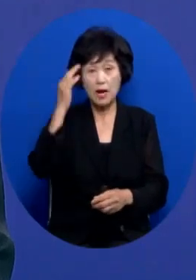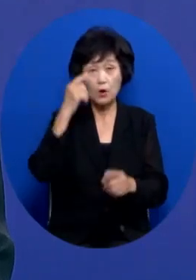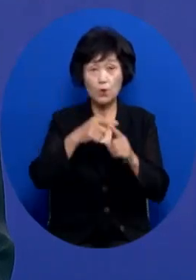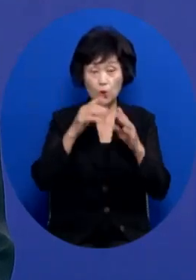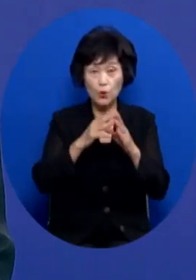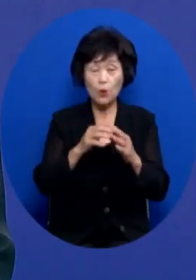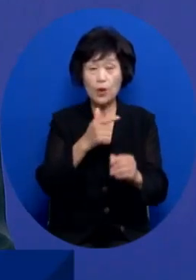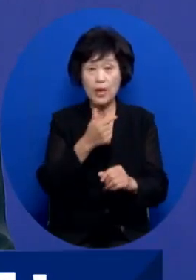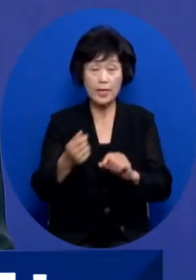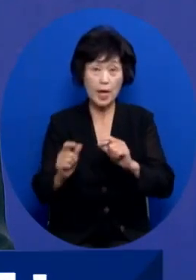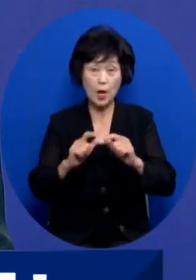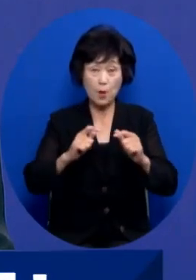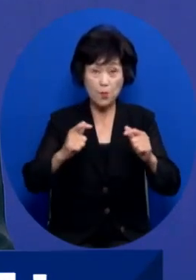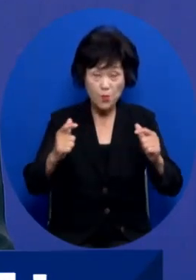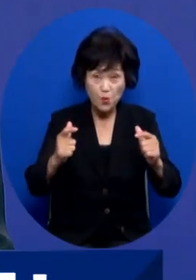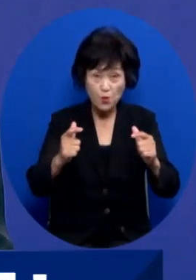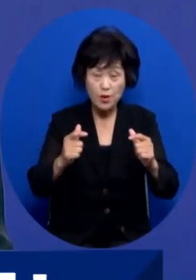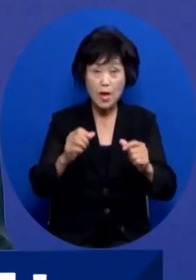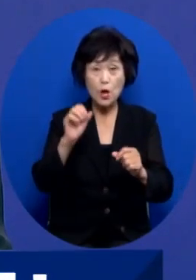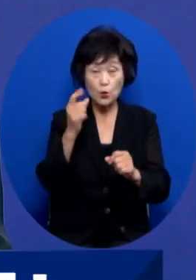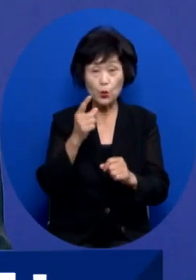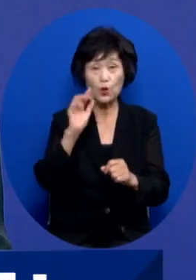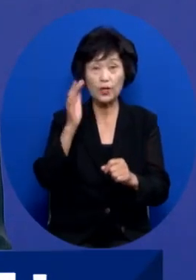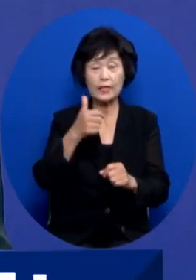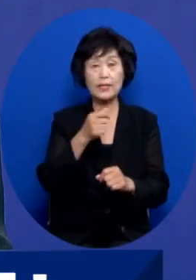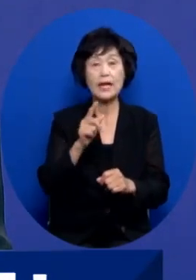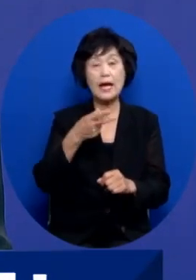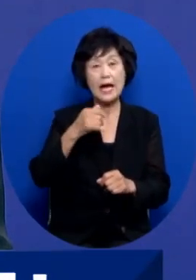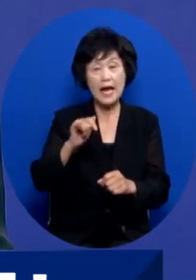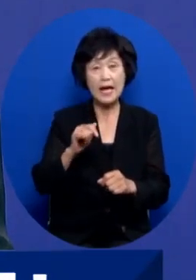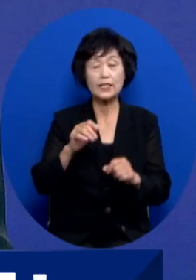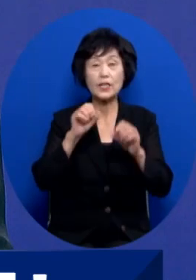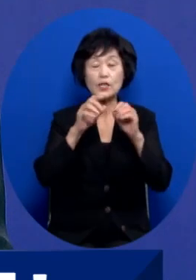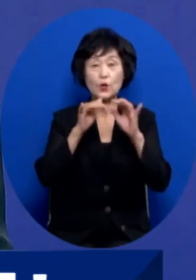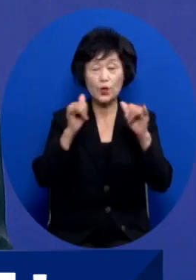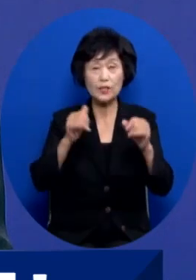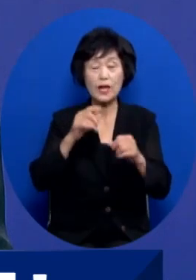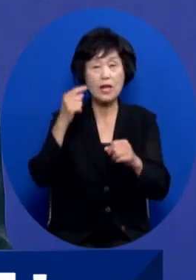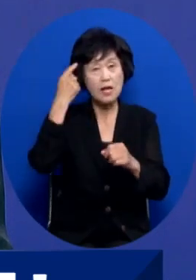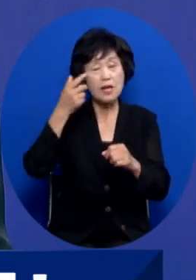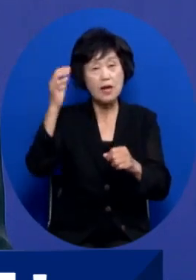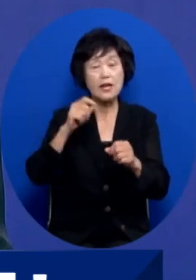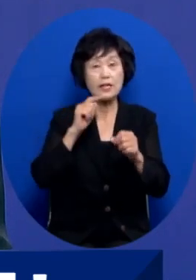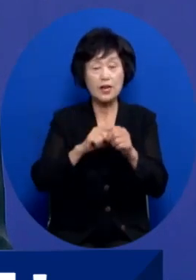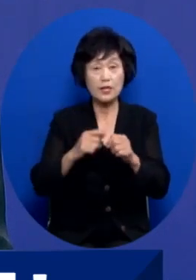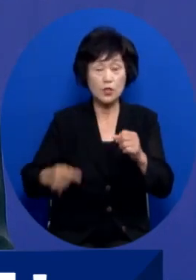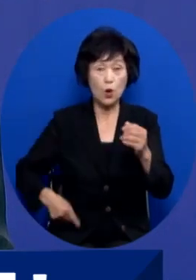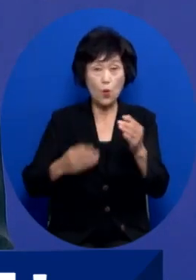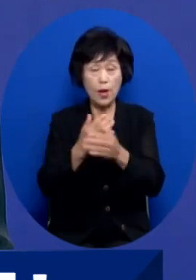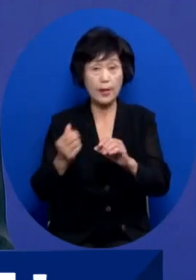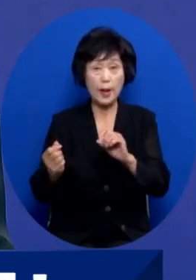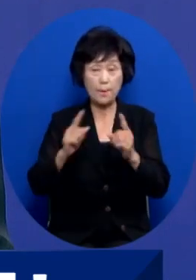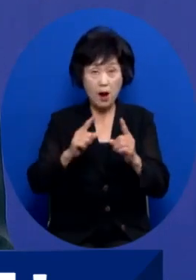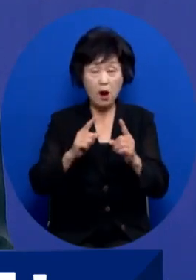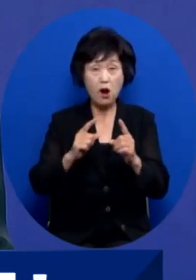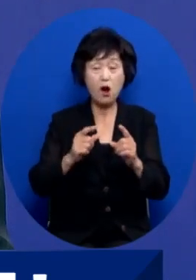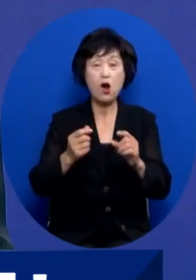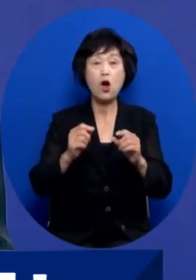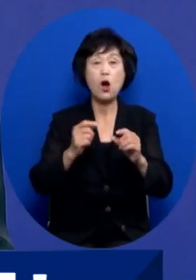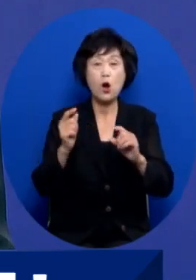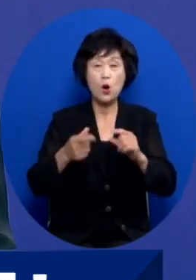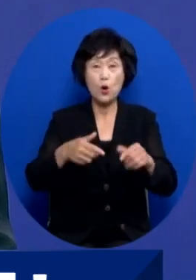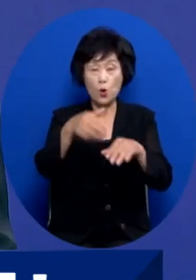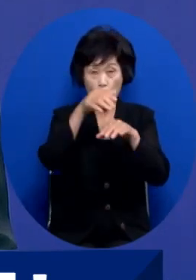한국교회 대부흥의 촉매제가 됐던 하디 선교사의 영적각성 120주년을 기념하는 성회가 수도권을 마지막으로